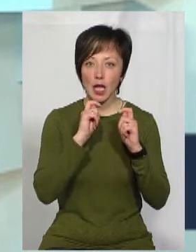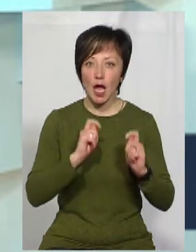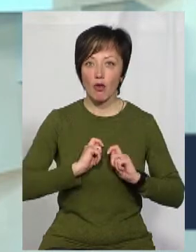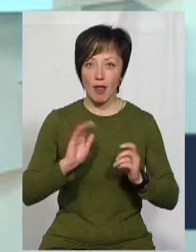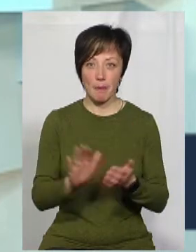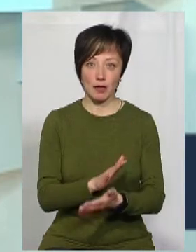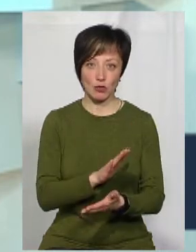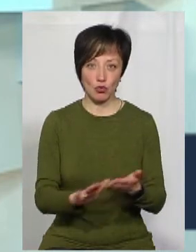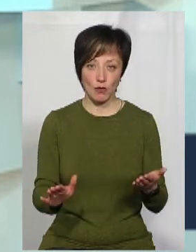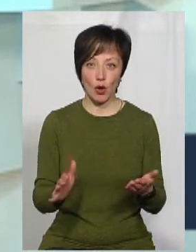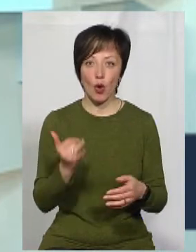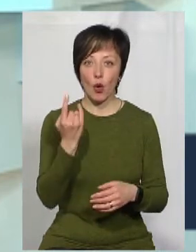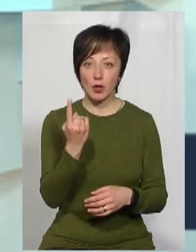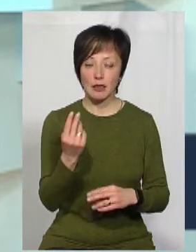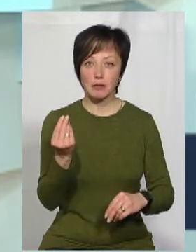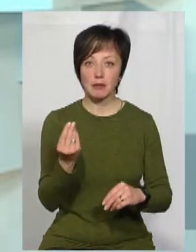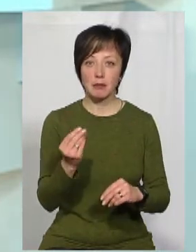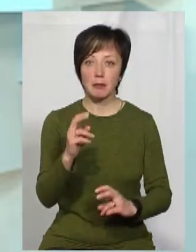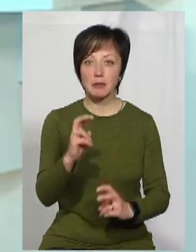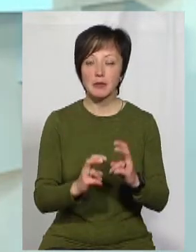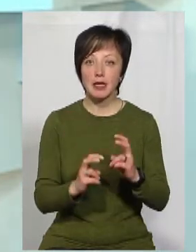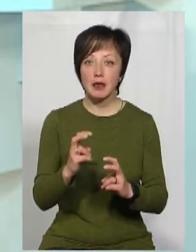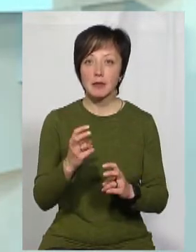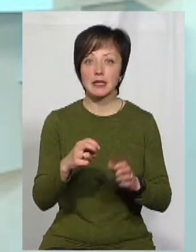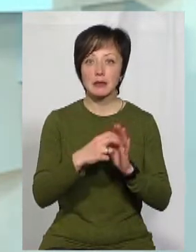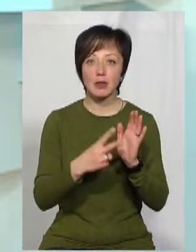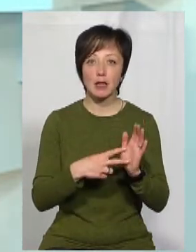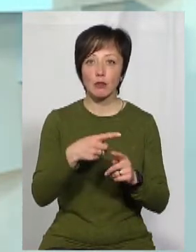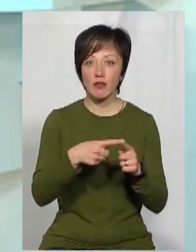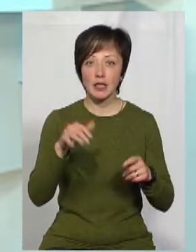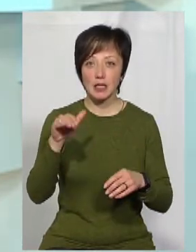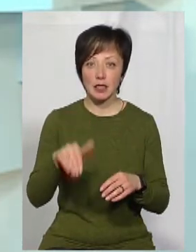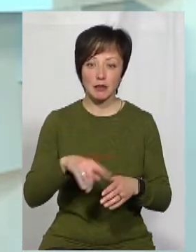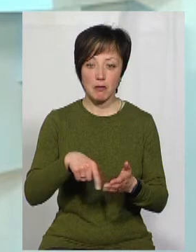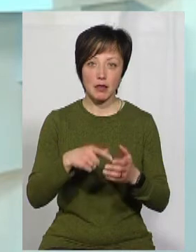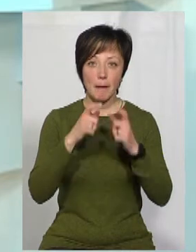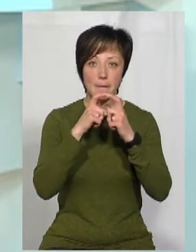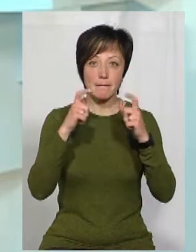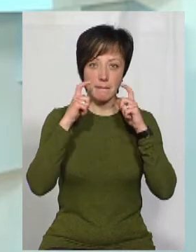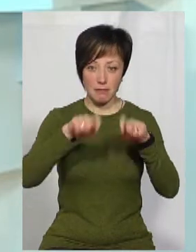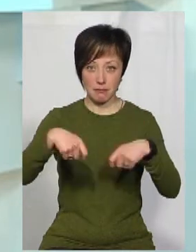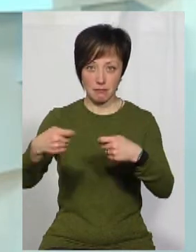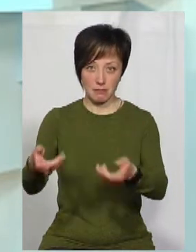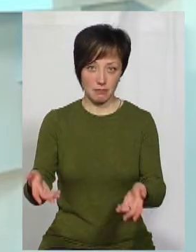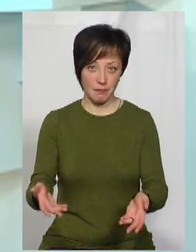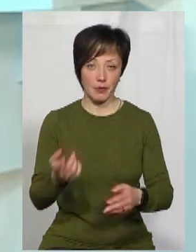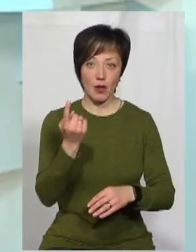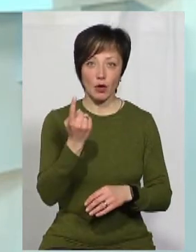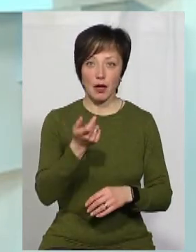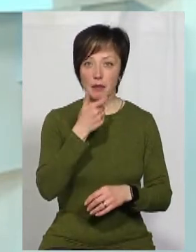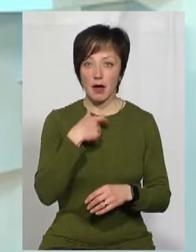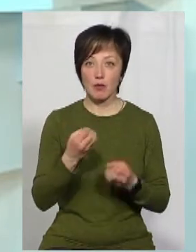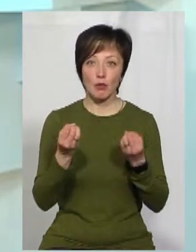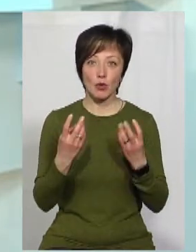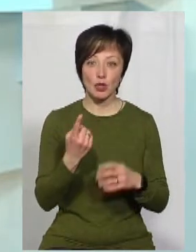дарували безкоштовно. У нас є один підприємець, який 17,5 тисяч масок безкоштовно передав міській раді. Є ще одна взагалі пані,